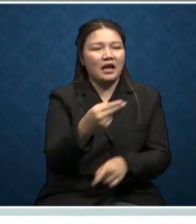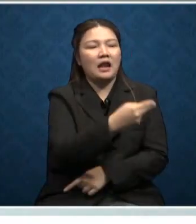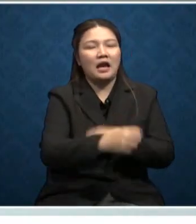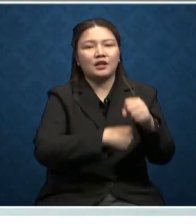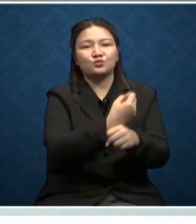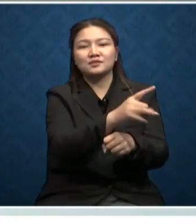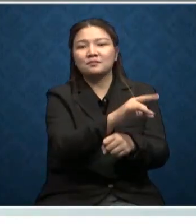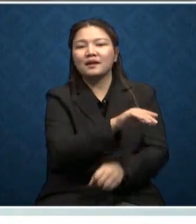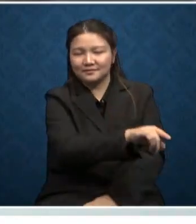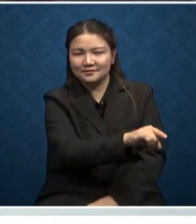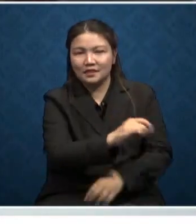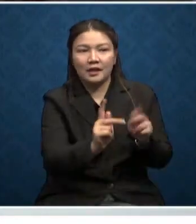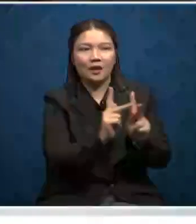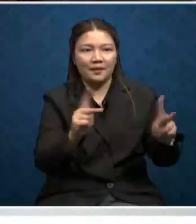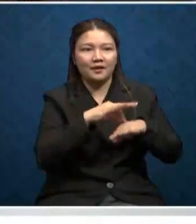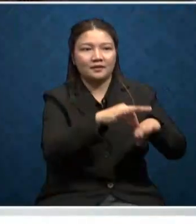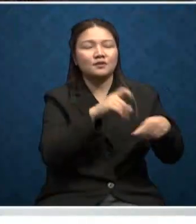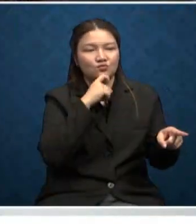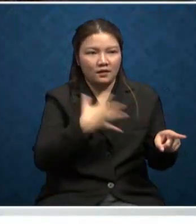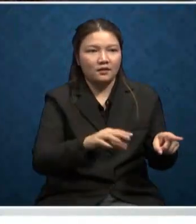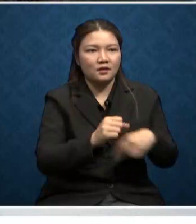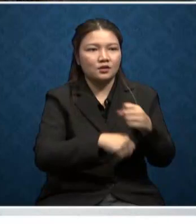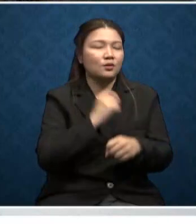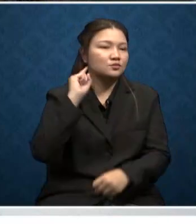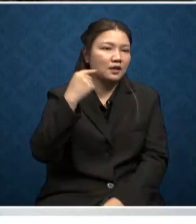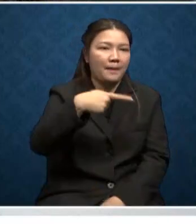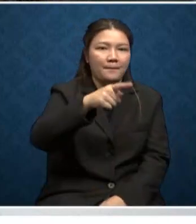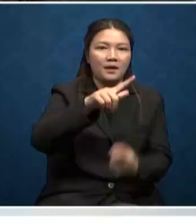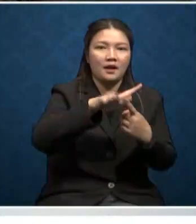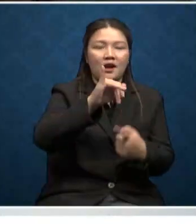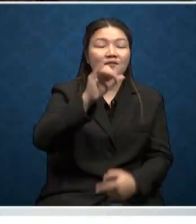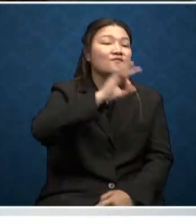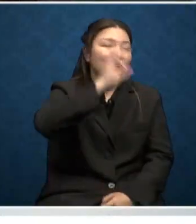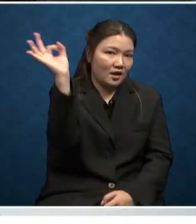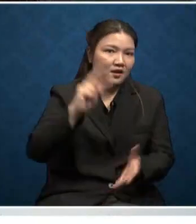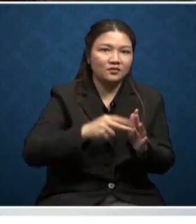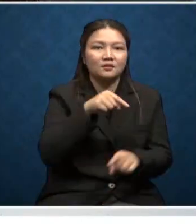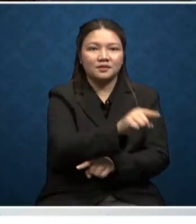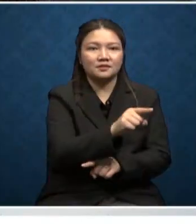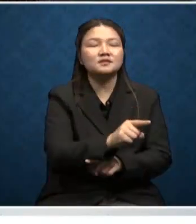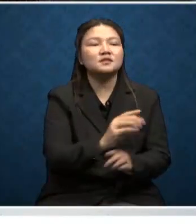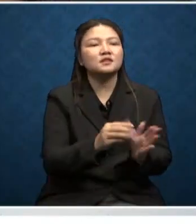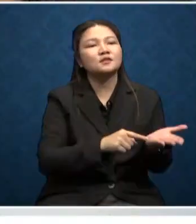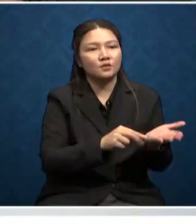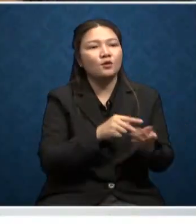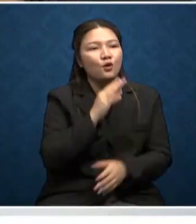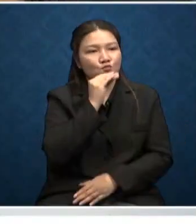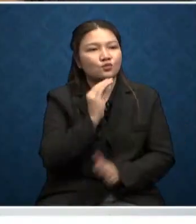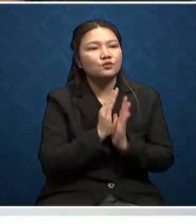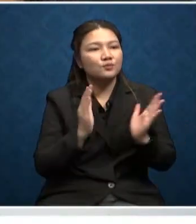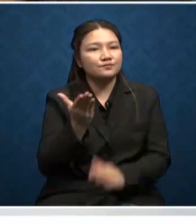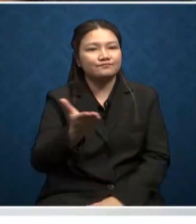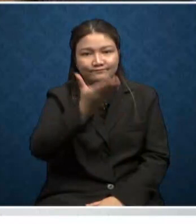ปีนะครับซึ่งเป็นกรรมการด้วยคือนางสาวปลายฟ้าเคียวโกโชติรัตน์เป็นตัวแทนกรรมการกล่าวขอบคุณขอบพระคุณท่านประธานอยู่ฝั่งโน้น